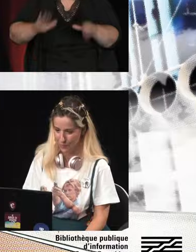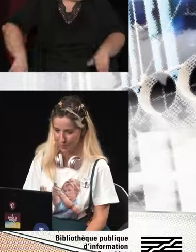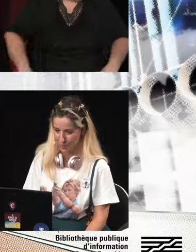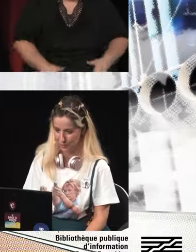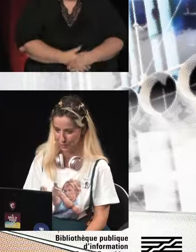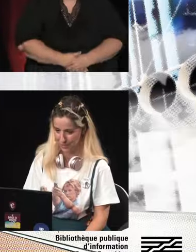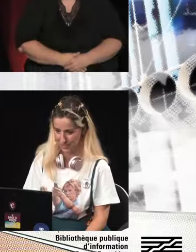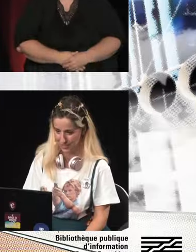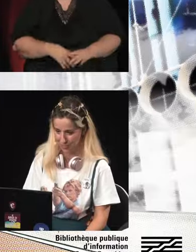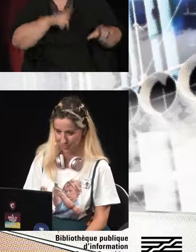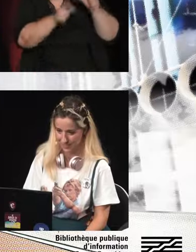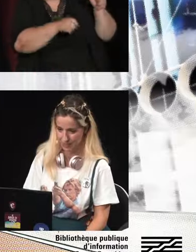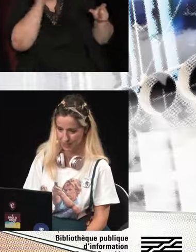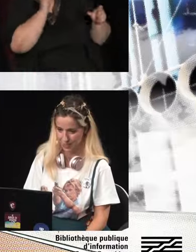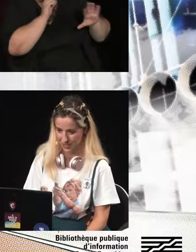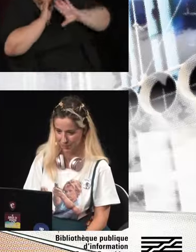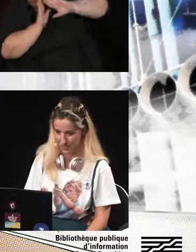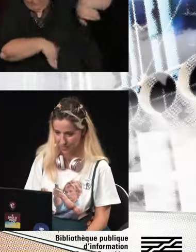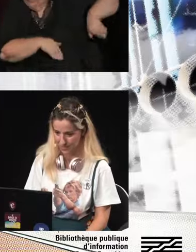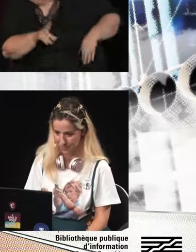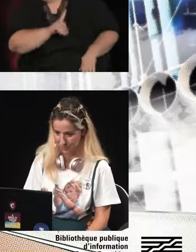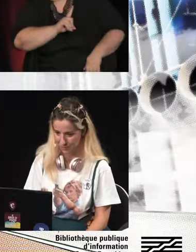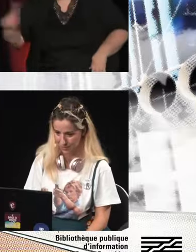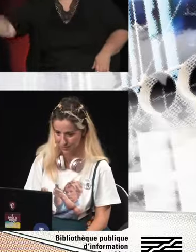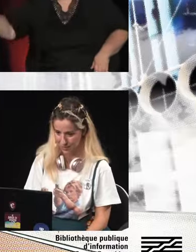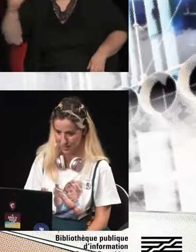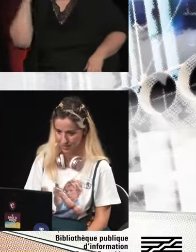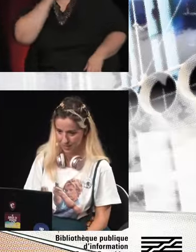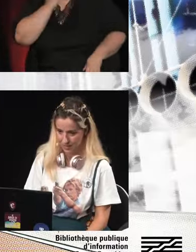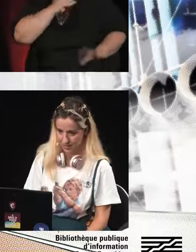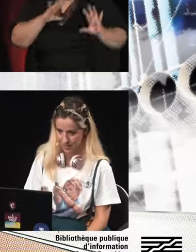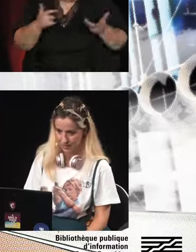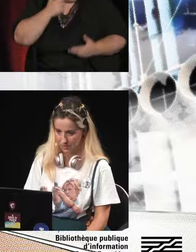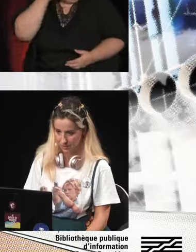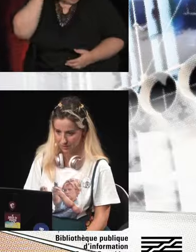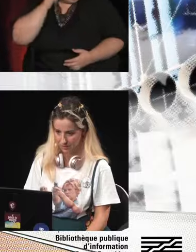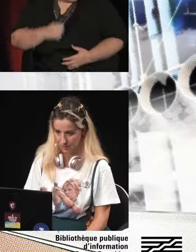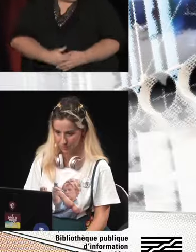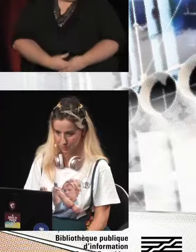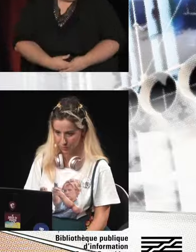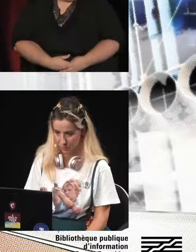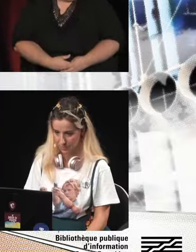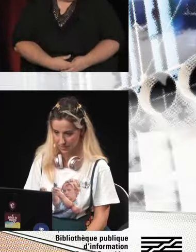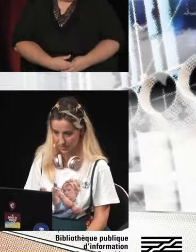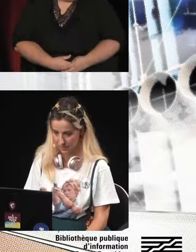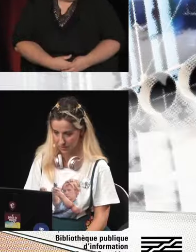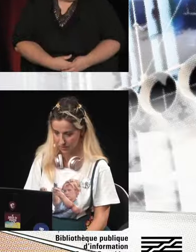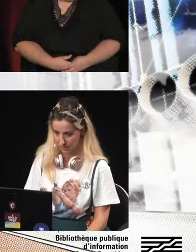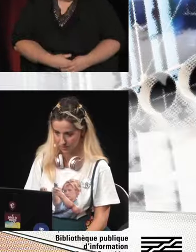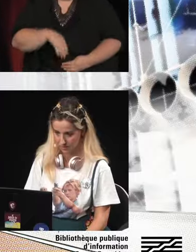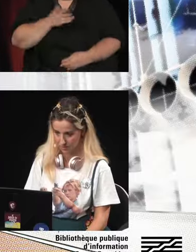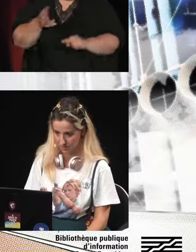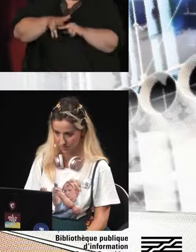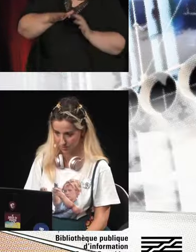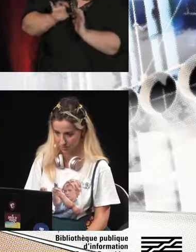Donc, on parle pas aux vieux, voilà, c'est comme ça qu'on fait. C'était pour vous montrer comment ça se faisait quand on le fait correctement. Ok, on va essayer vraiment de pas décéder parce